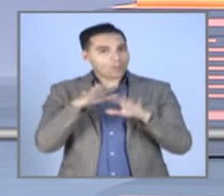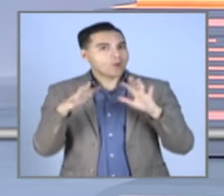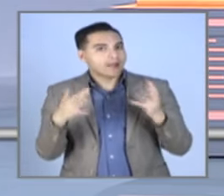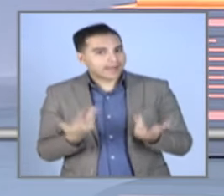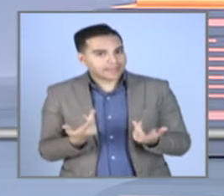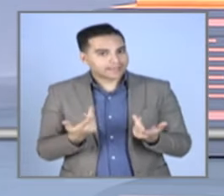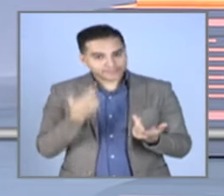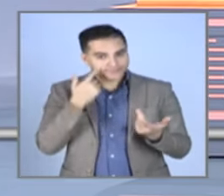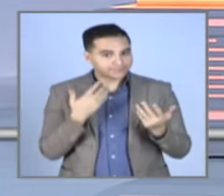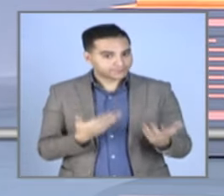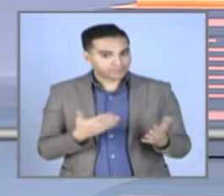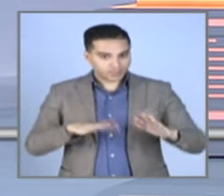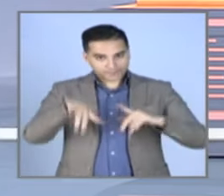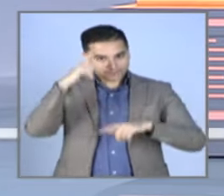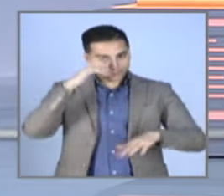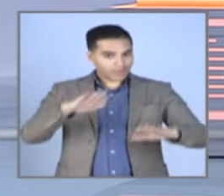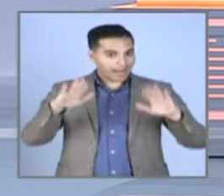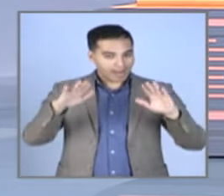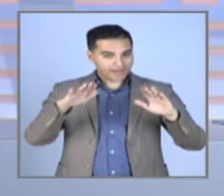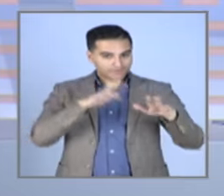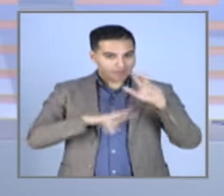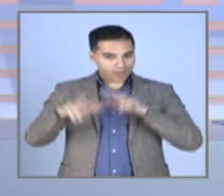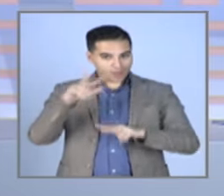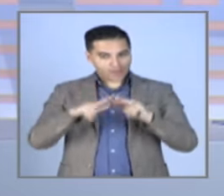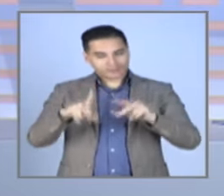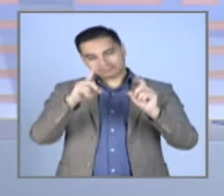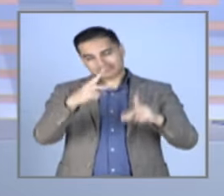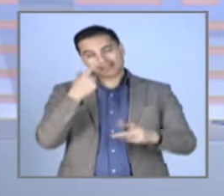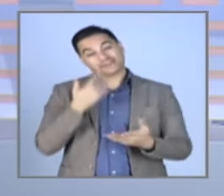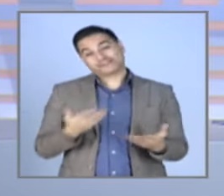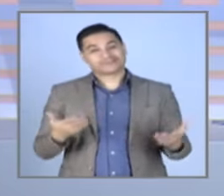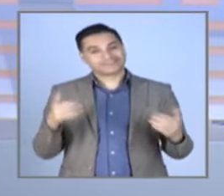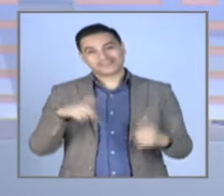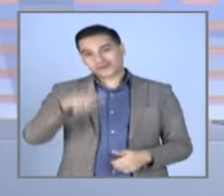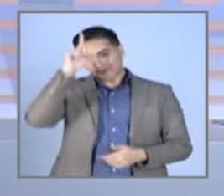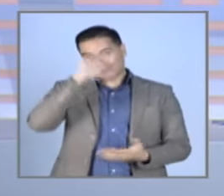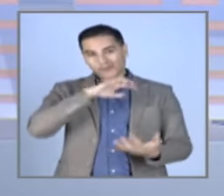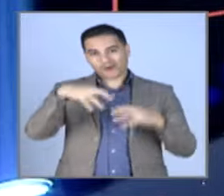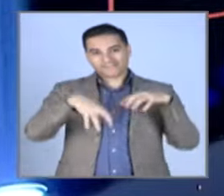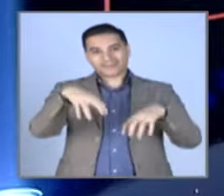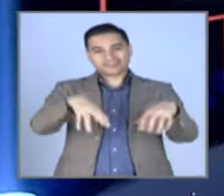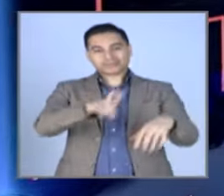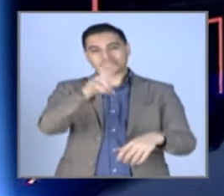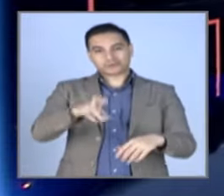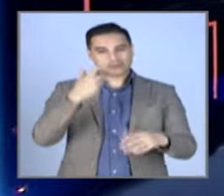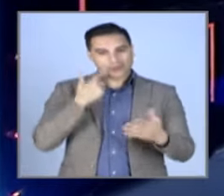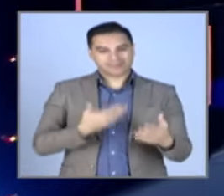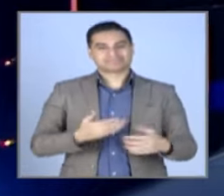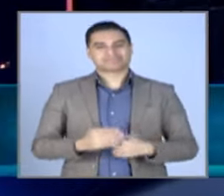إيه؟ محدش عارف؟ احتمال. هنشوف. جغرافيا والسؤال هو: